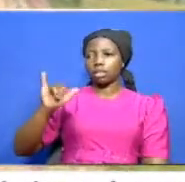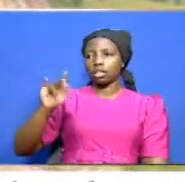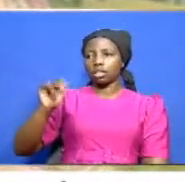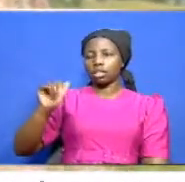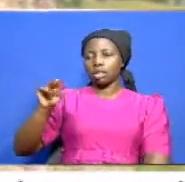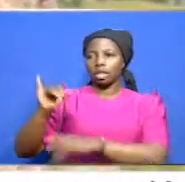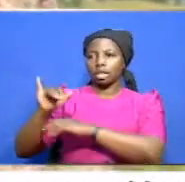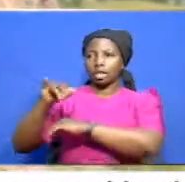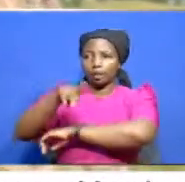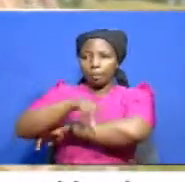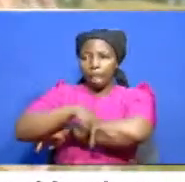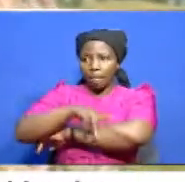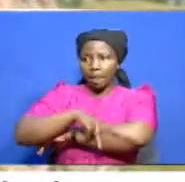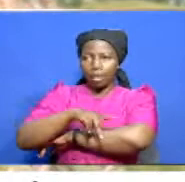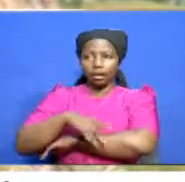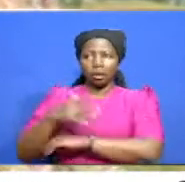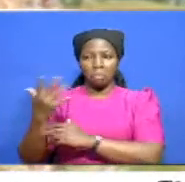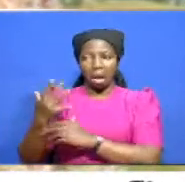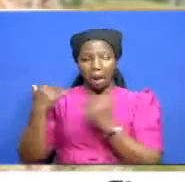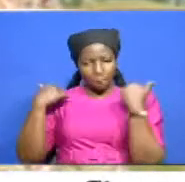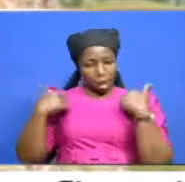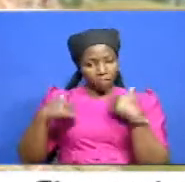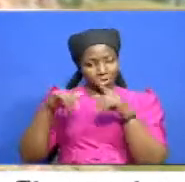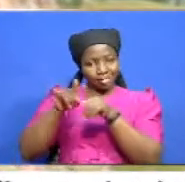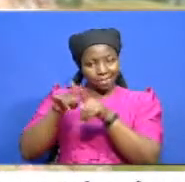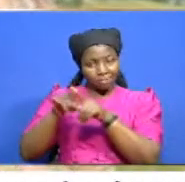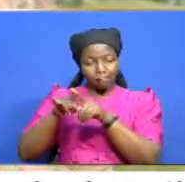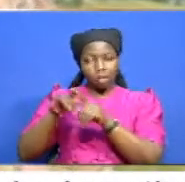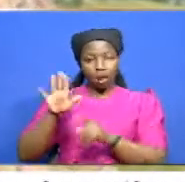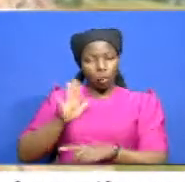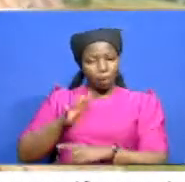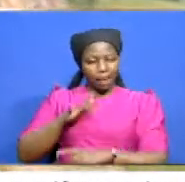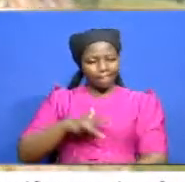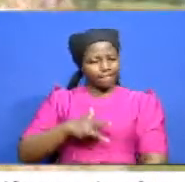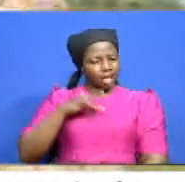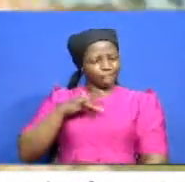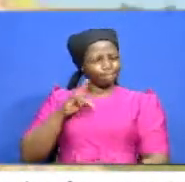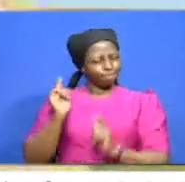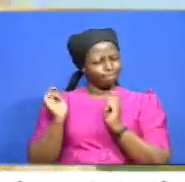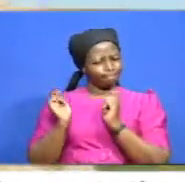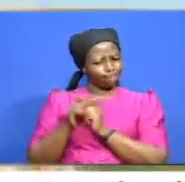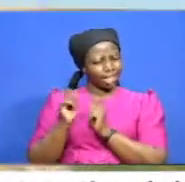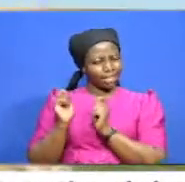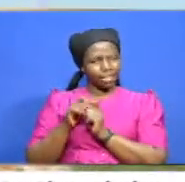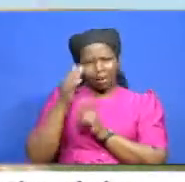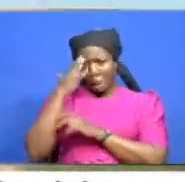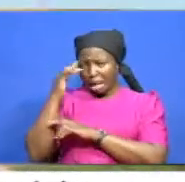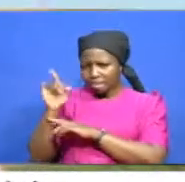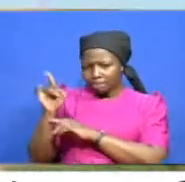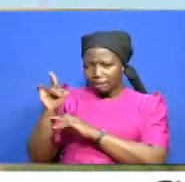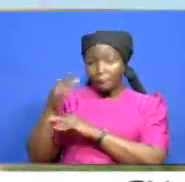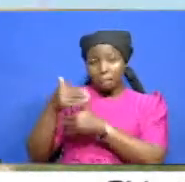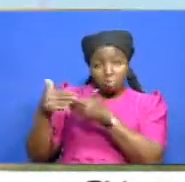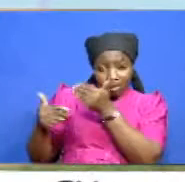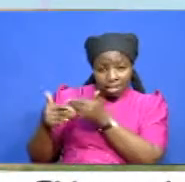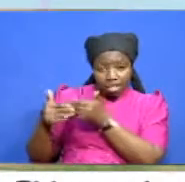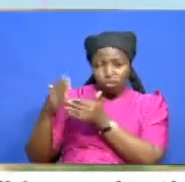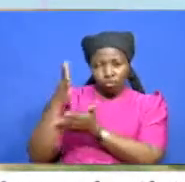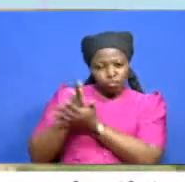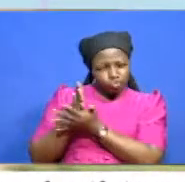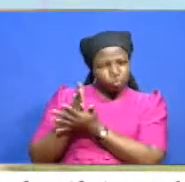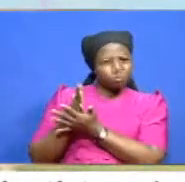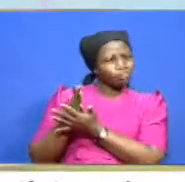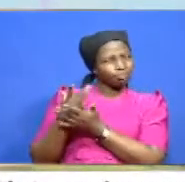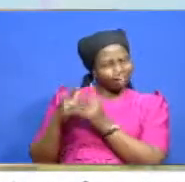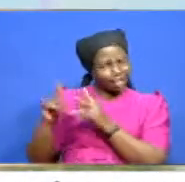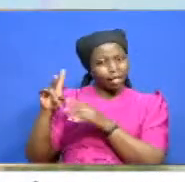mimi kama mama ninasikia uchungu sana kwa ajili ya hili jengo limewekwa hapa tangu 2015